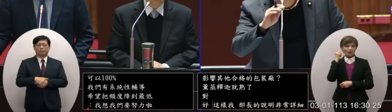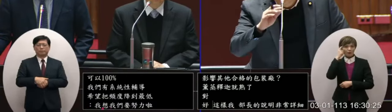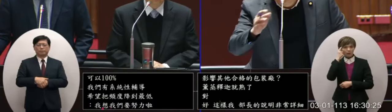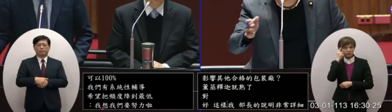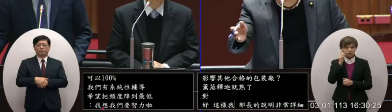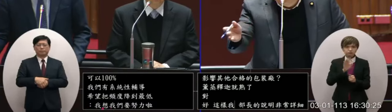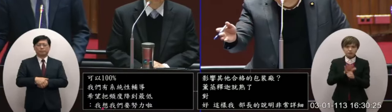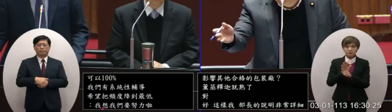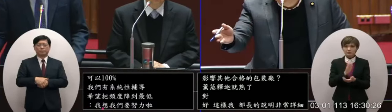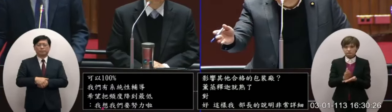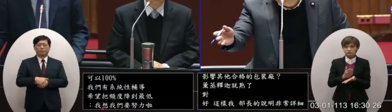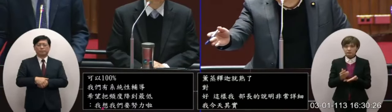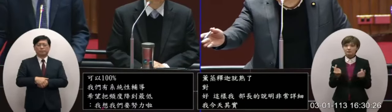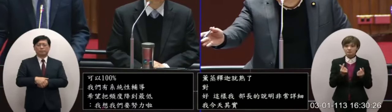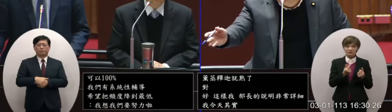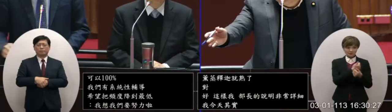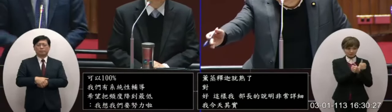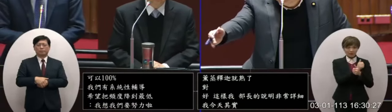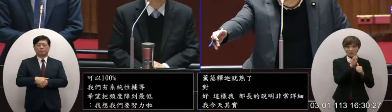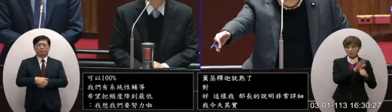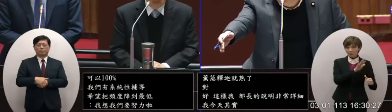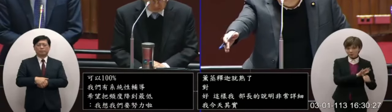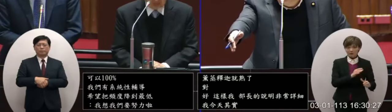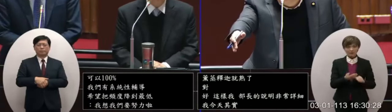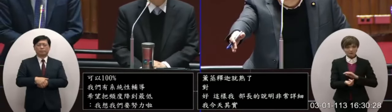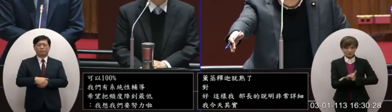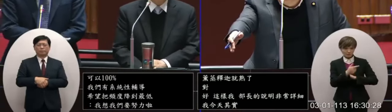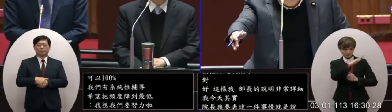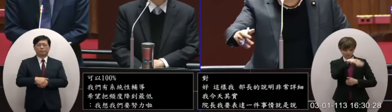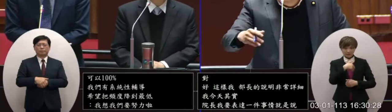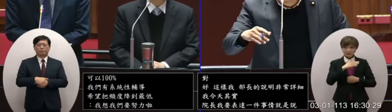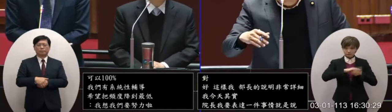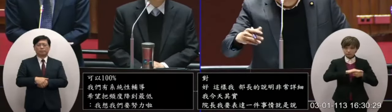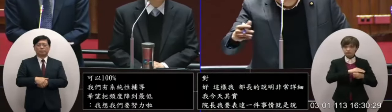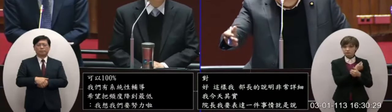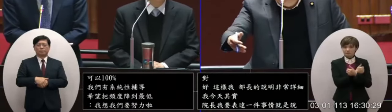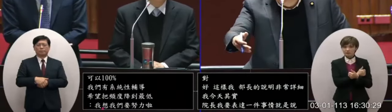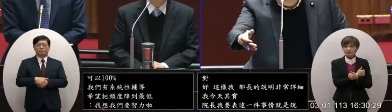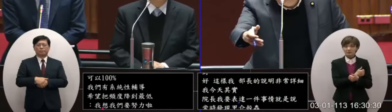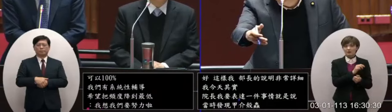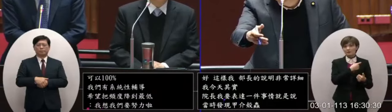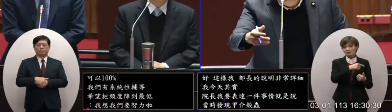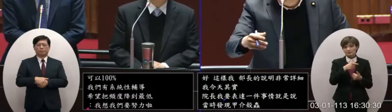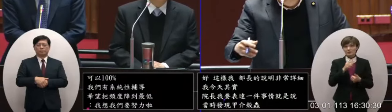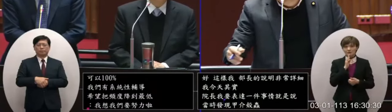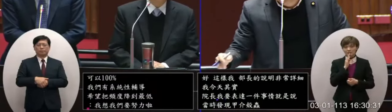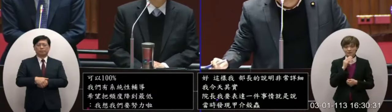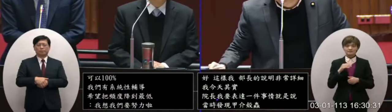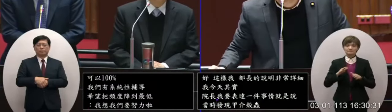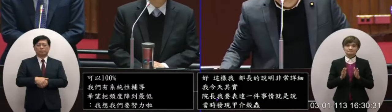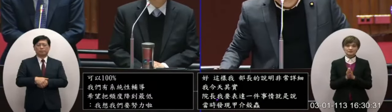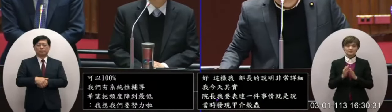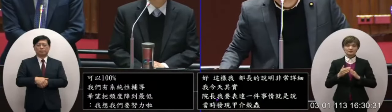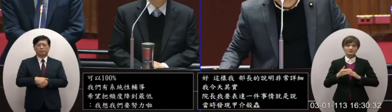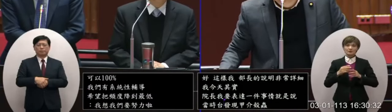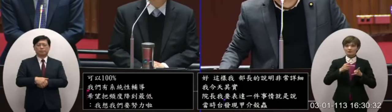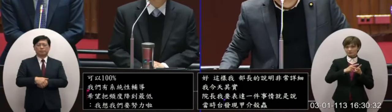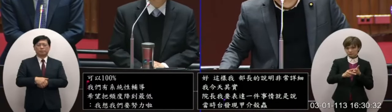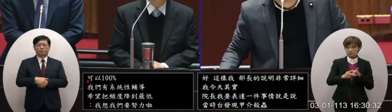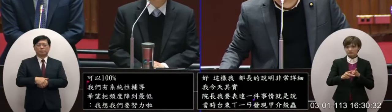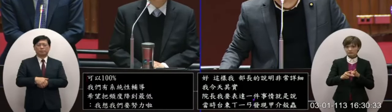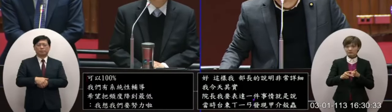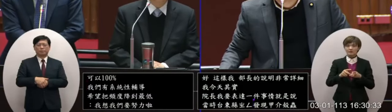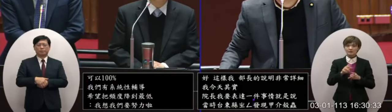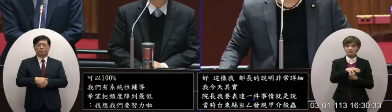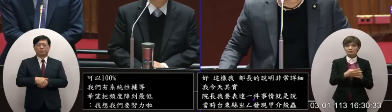像有人考试没有及格，我们会赶快找来嘛，应该补考嘛，对不对？所以他就发文去我们的台东县政府发文去我们